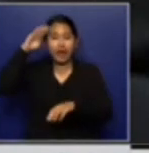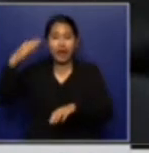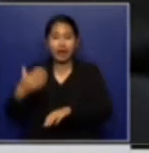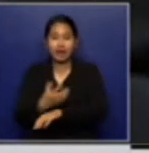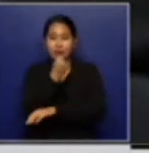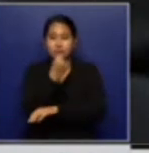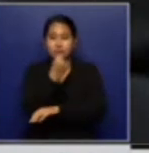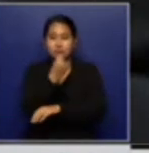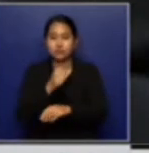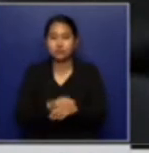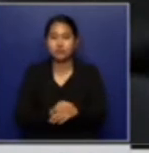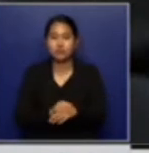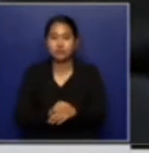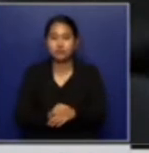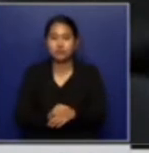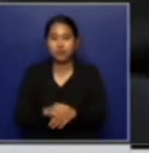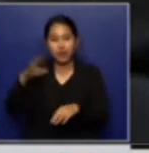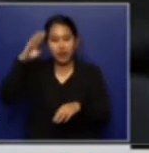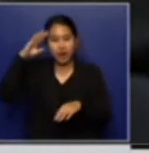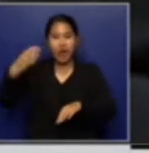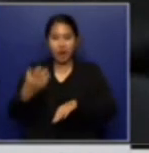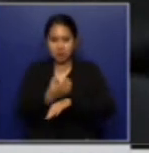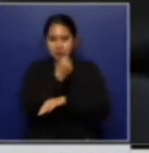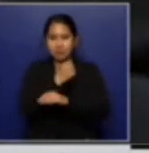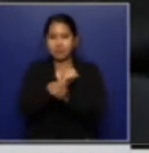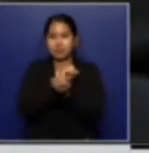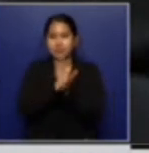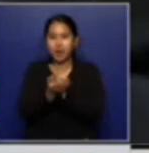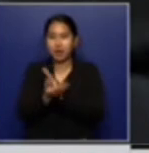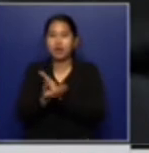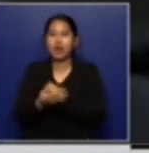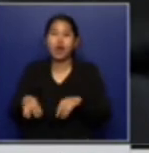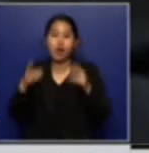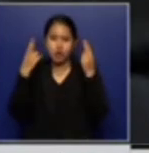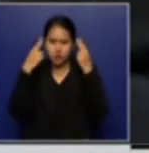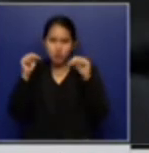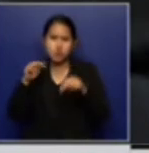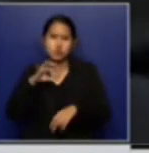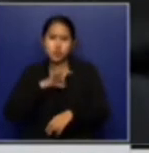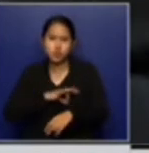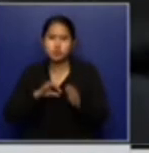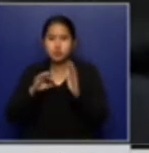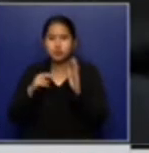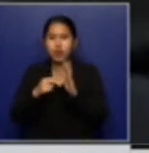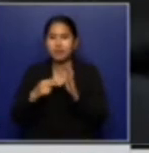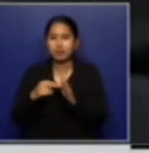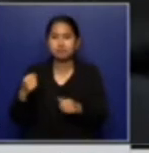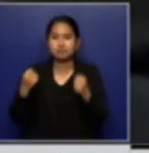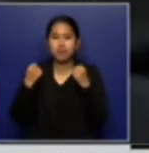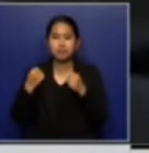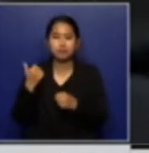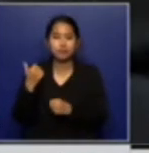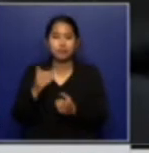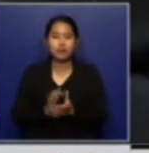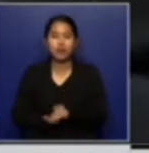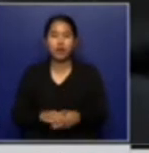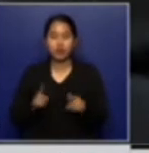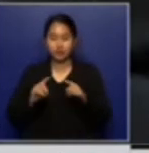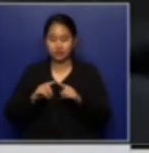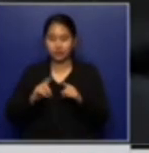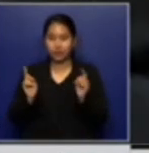จากการเป็นทหารจากการเป็นนายพลเนี่ยก็เป็นส่วนหนึ่งที่เป็นจุดแข็งของท่านแต่อย่างนี้ครับท่านประธ